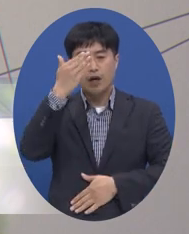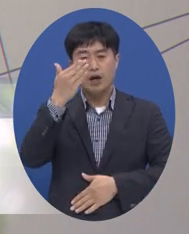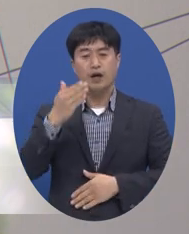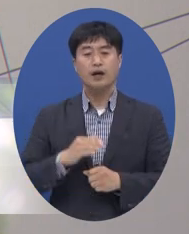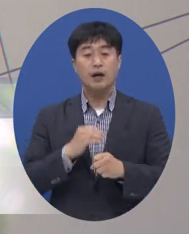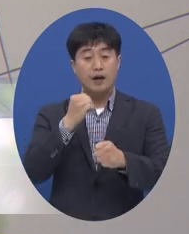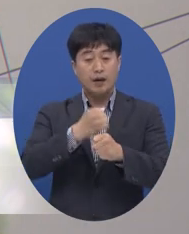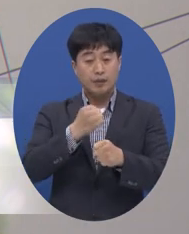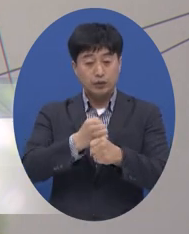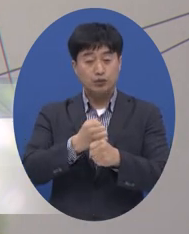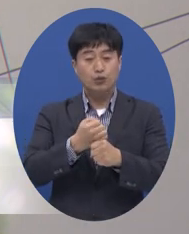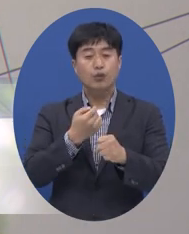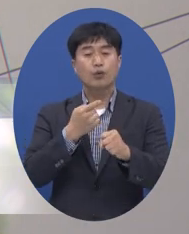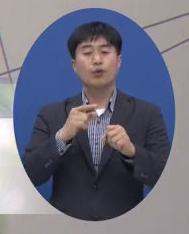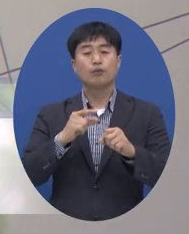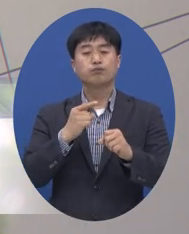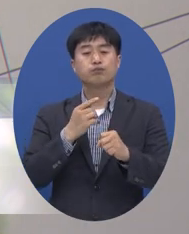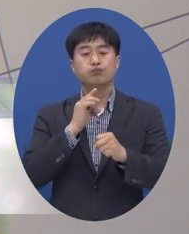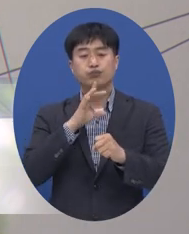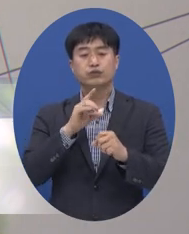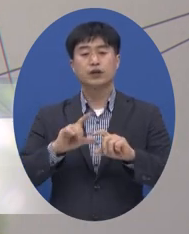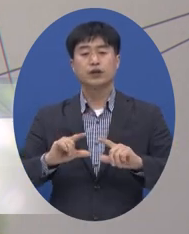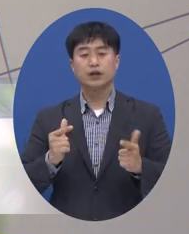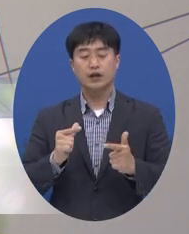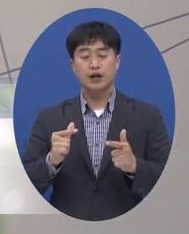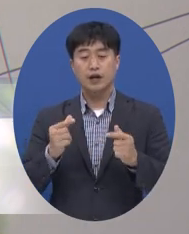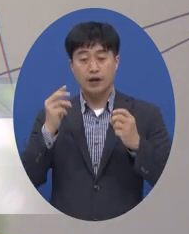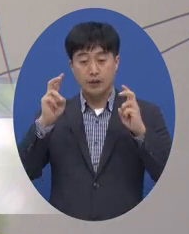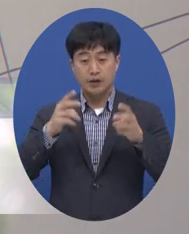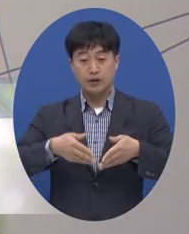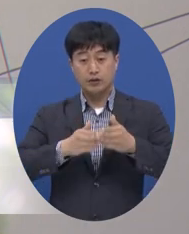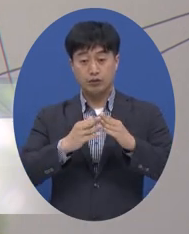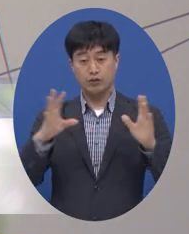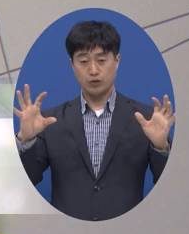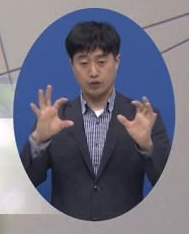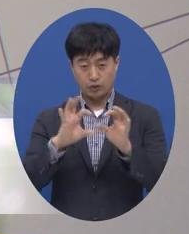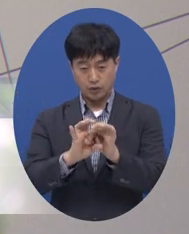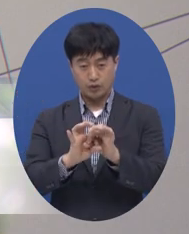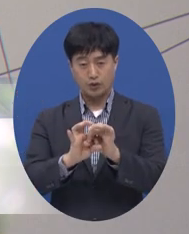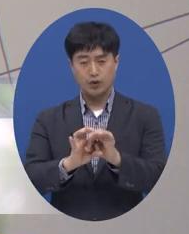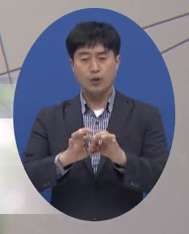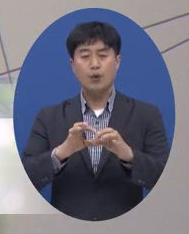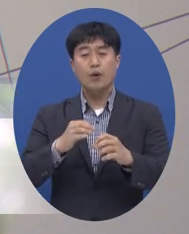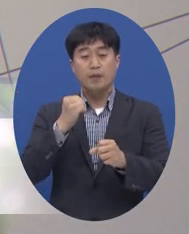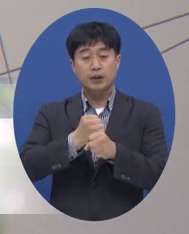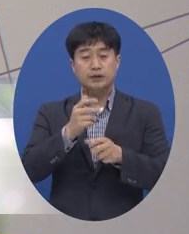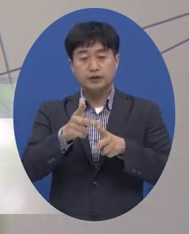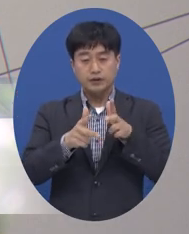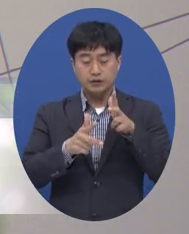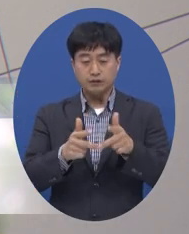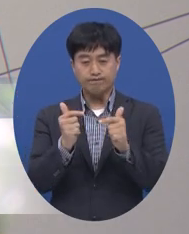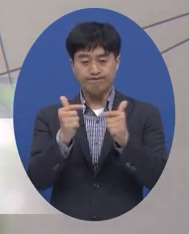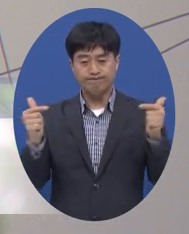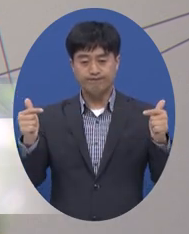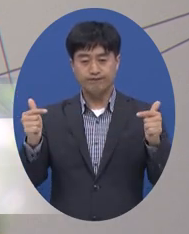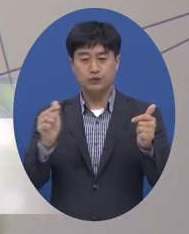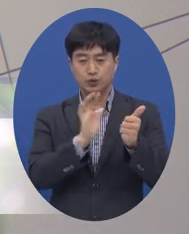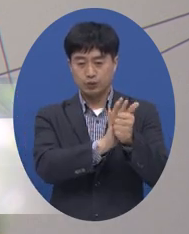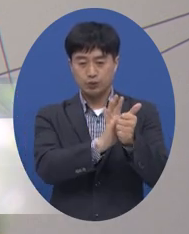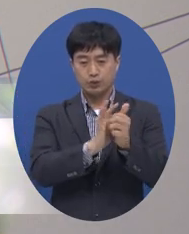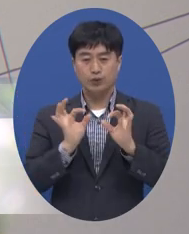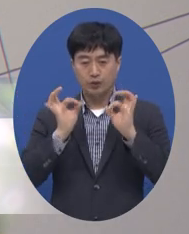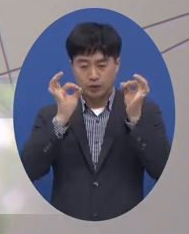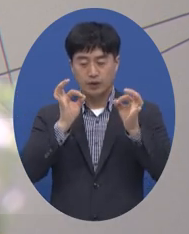있으며 시제품의 제작뿐만 아니라 창업까지로 이어지는 공예 산업의 확산의 천병이